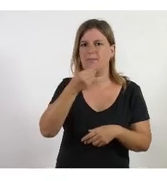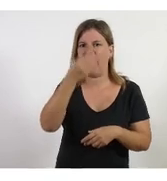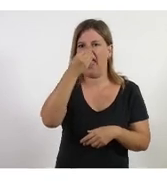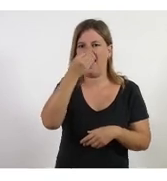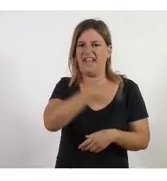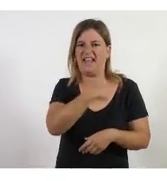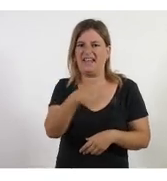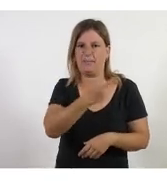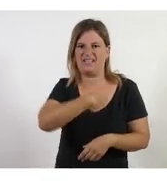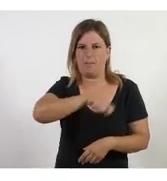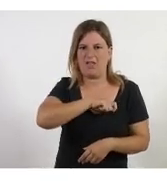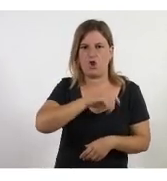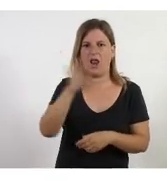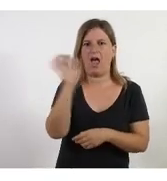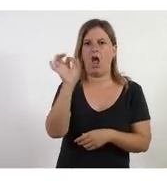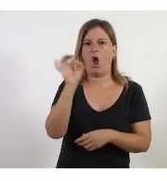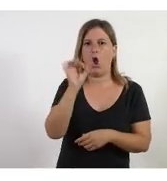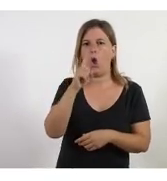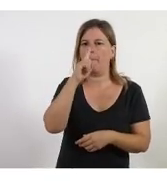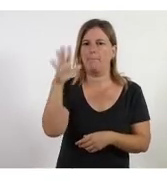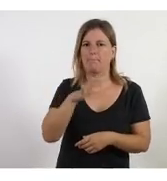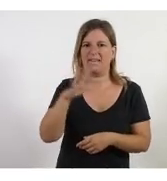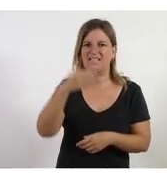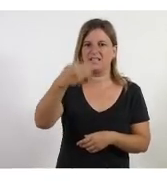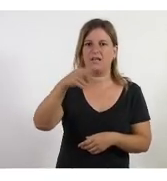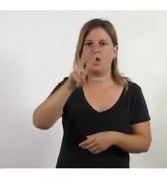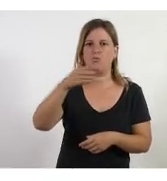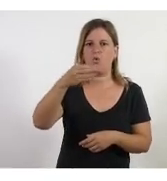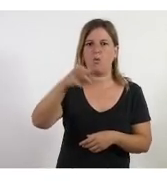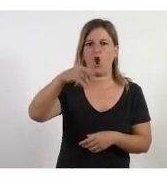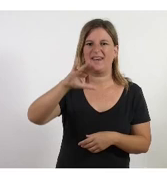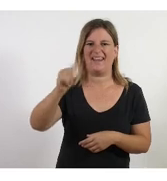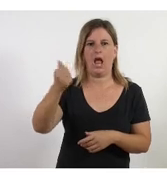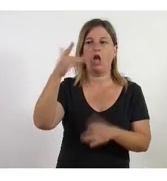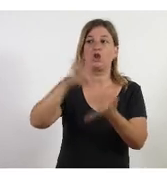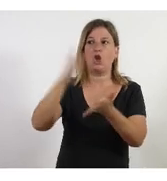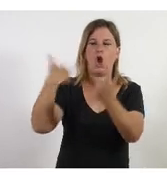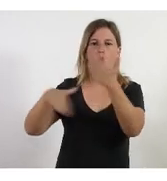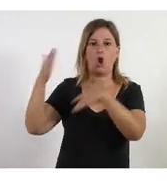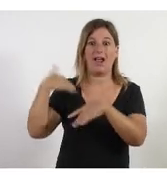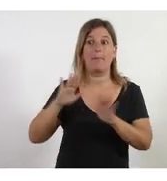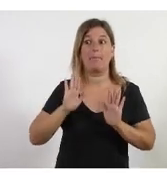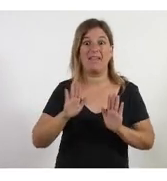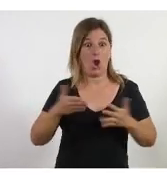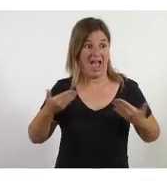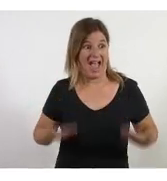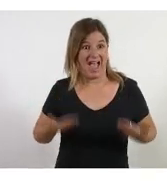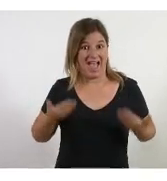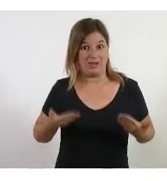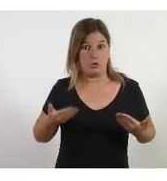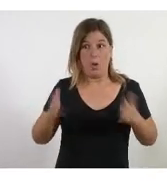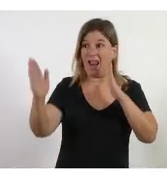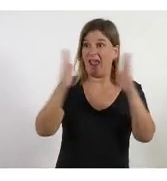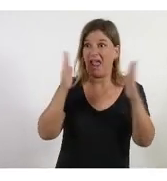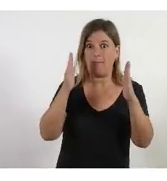espanyola o la peste bubònica. Llavors, això hi ha, però no hi tenim referents en els nostres dies. No